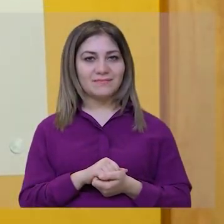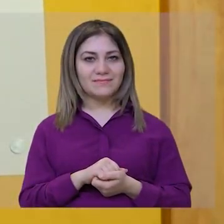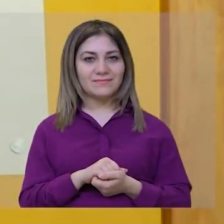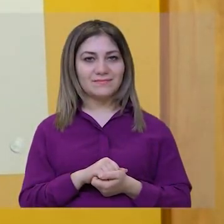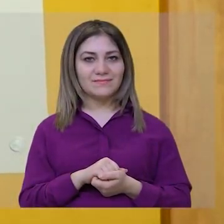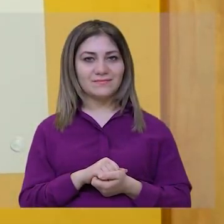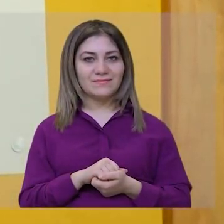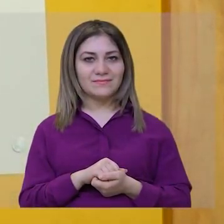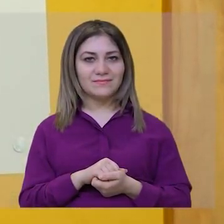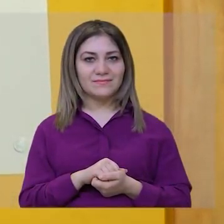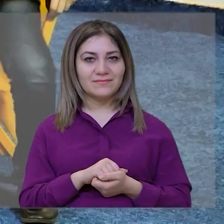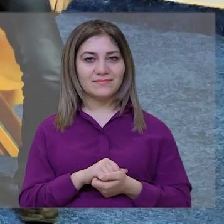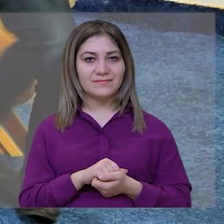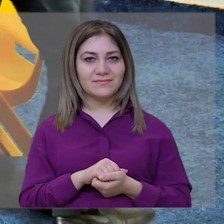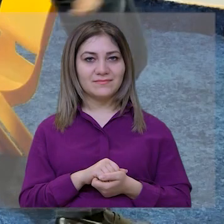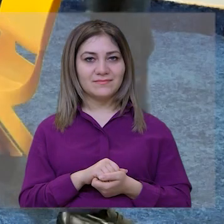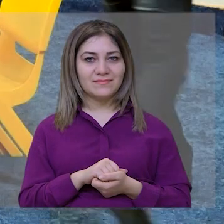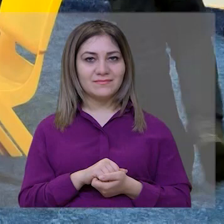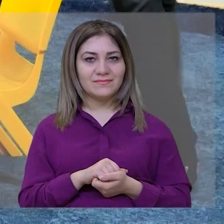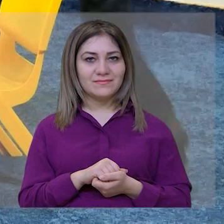Գեծես, հիմա կգա Մարկը։